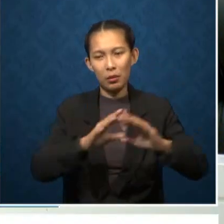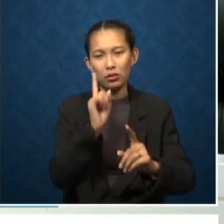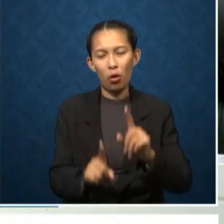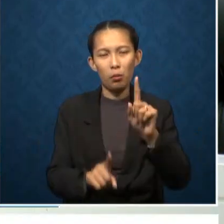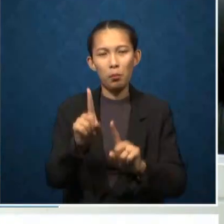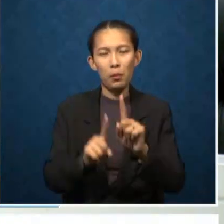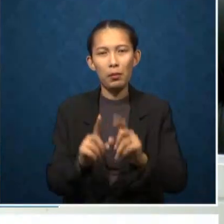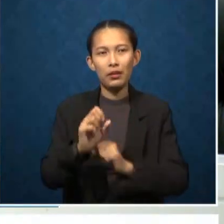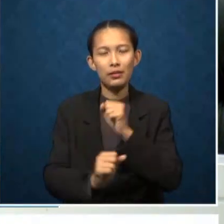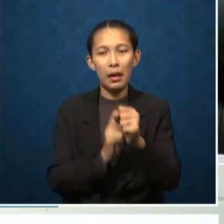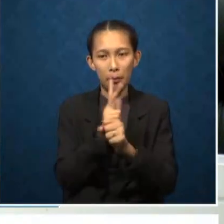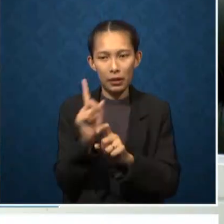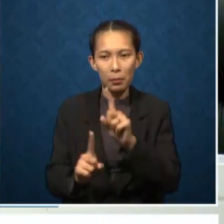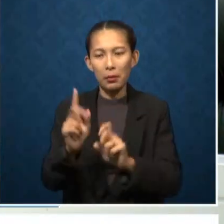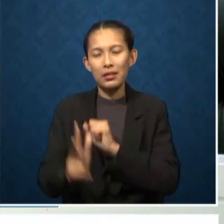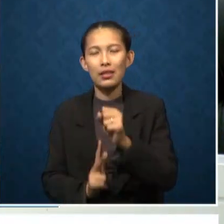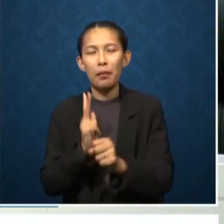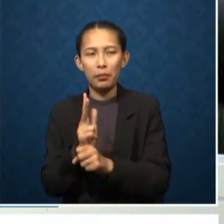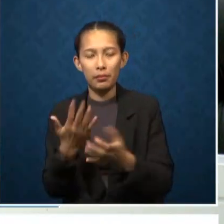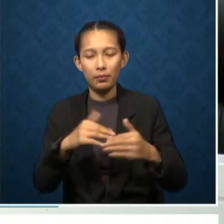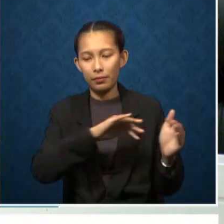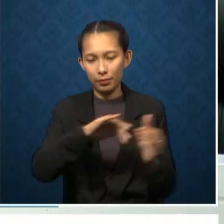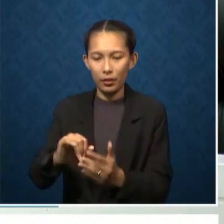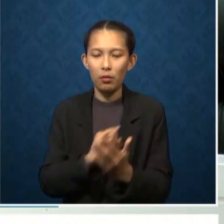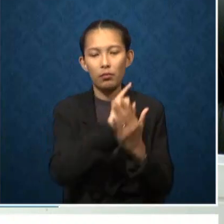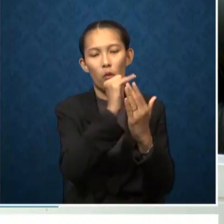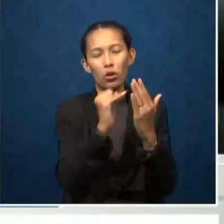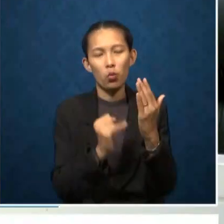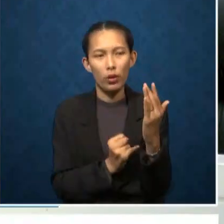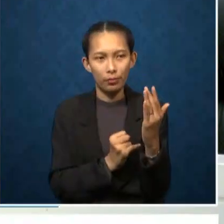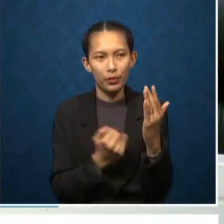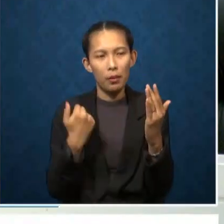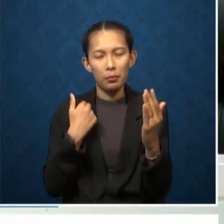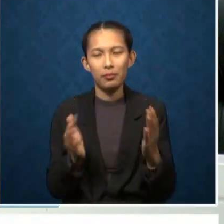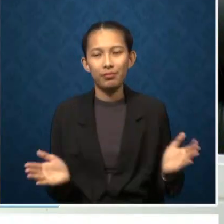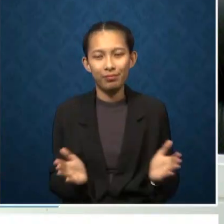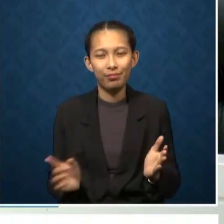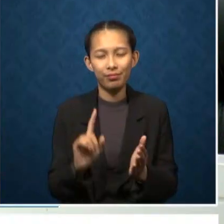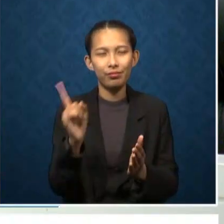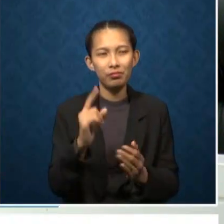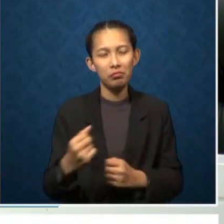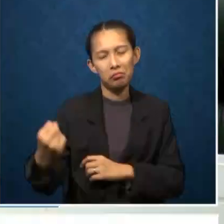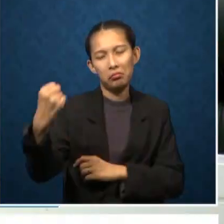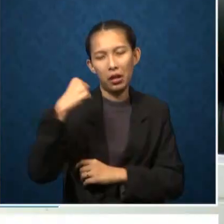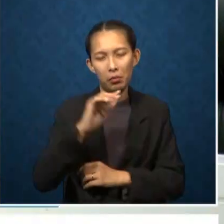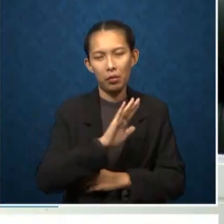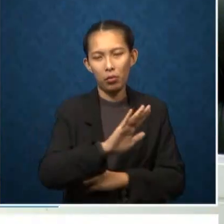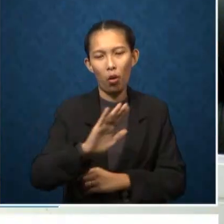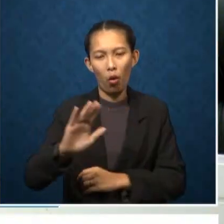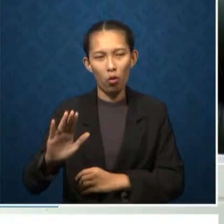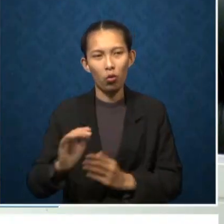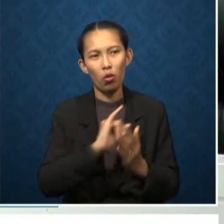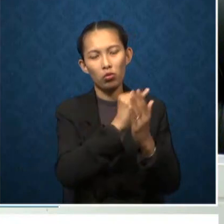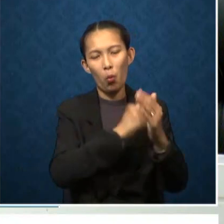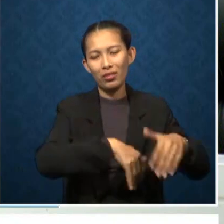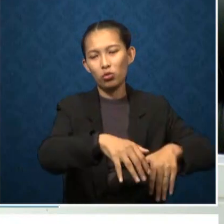ะคะมาถึงประเด็นของจังหวัดนะคะซึ่งตรงนี้เราก็มีการขับเคลื่อนเรื่องการสร้างความเข้มแข็งในการบริหารราชการในระดับพื้